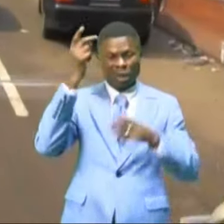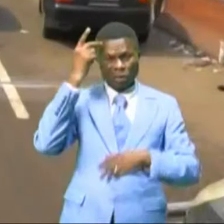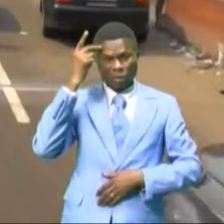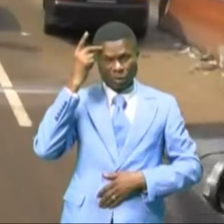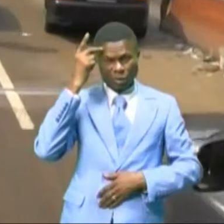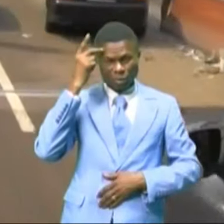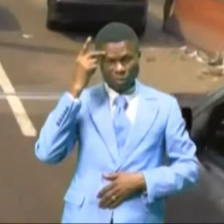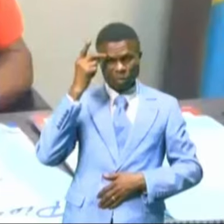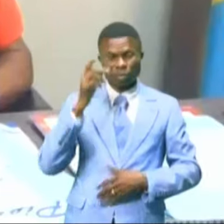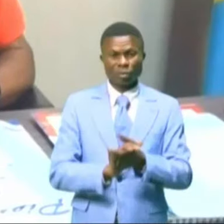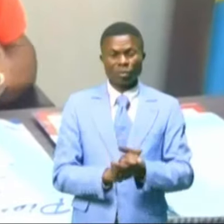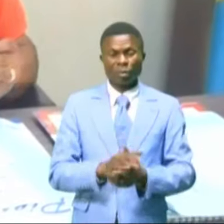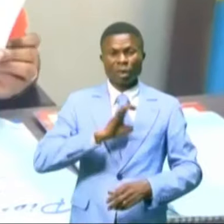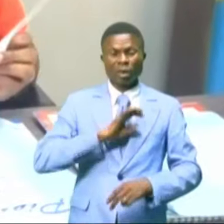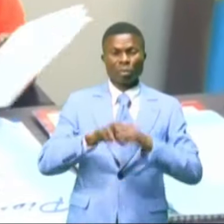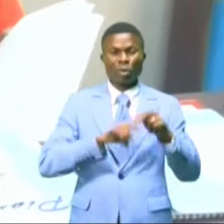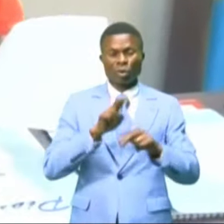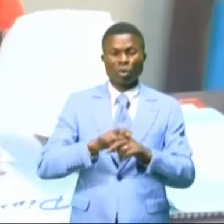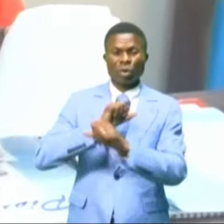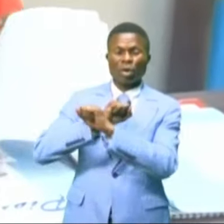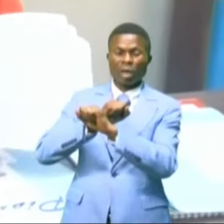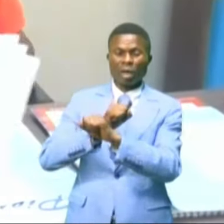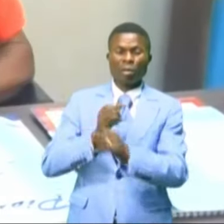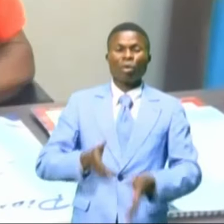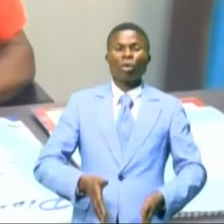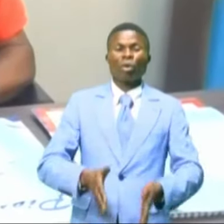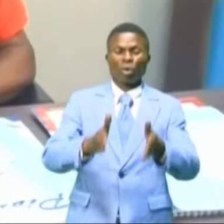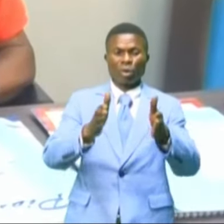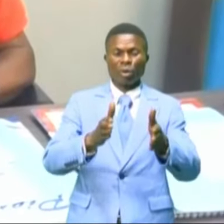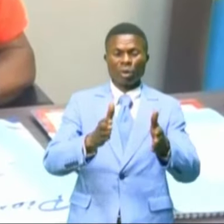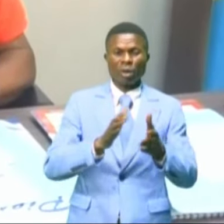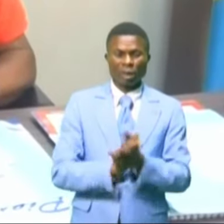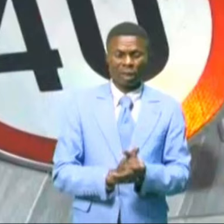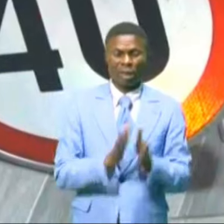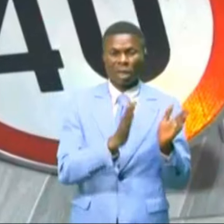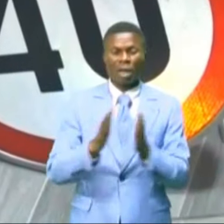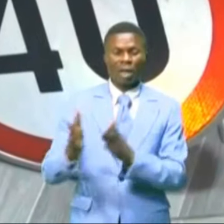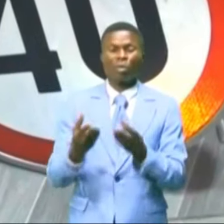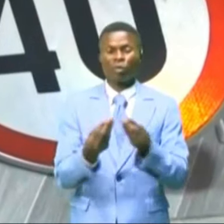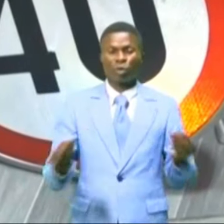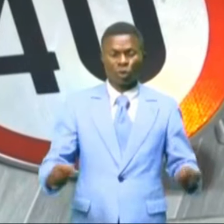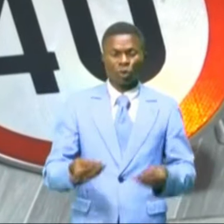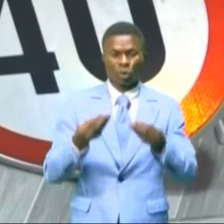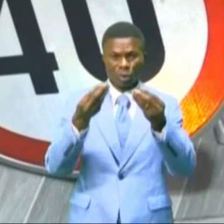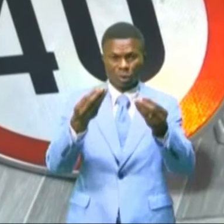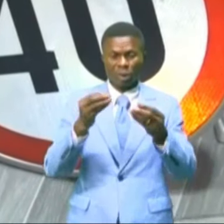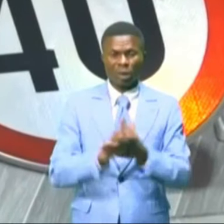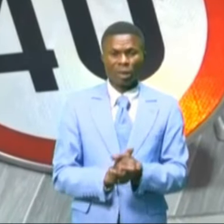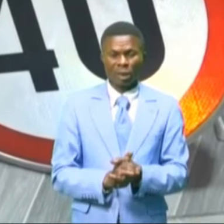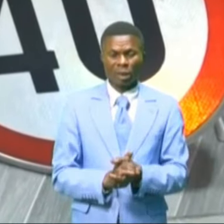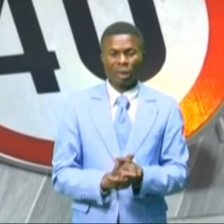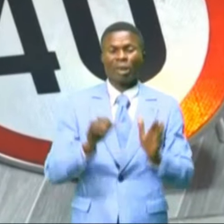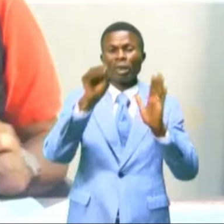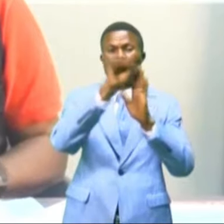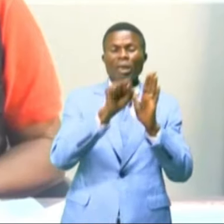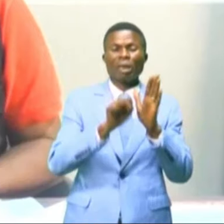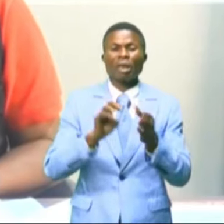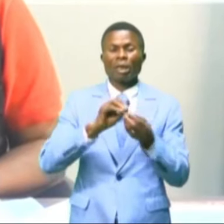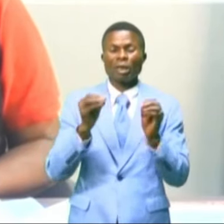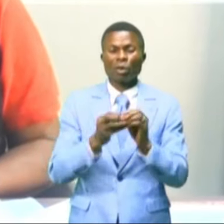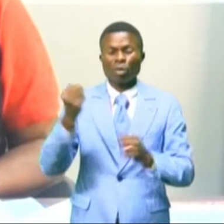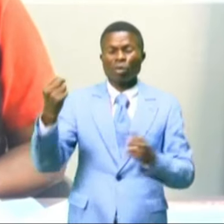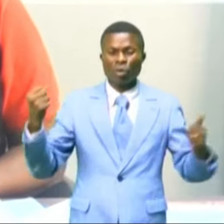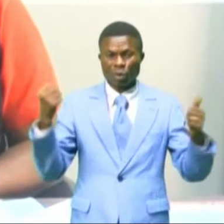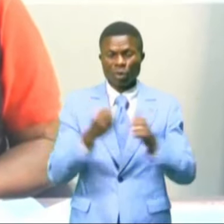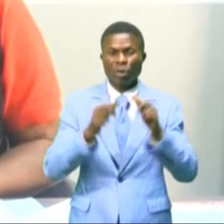la Commission nationale de prévention routière préconise quelques solutions. J'ai ici les statistiques des accidents de circulation pour